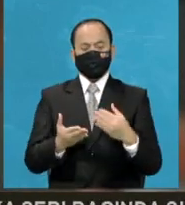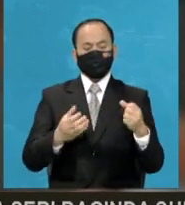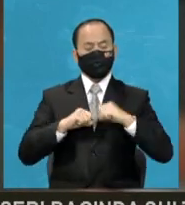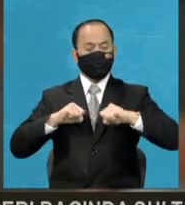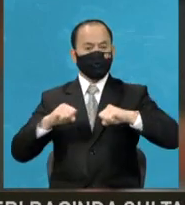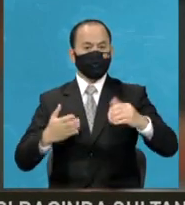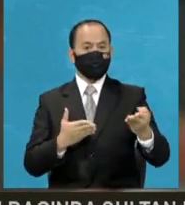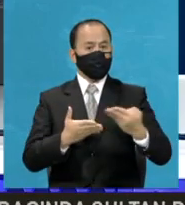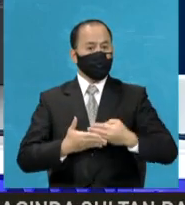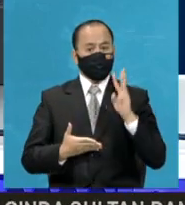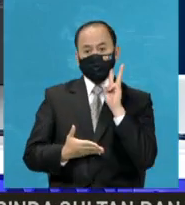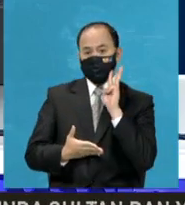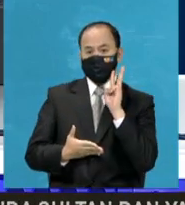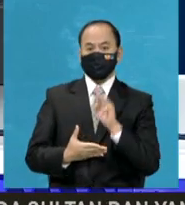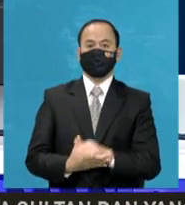air